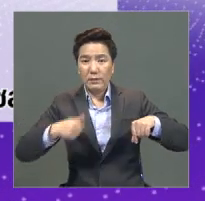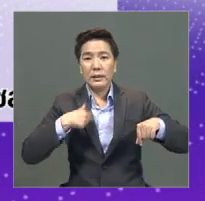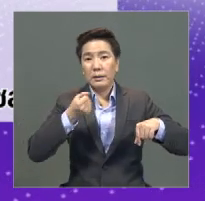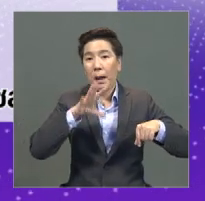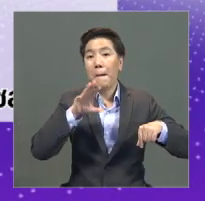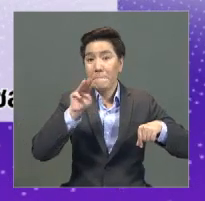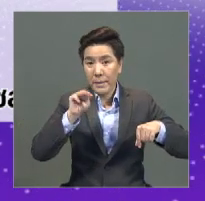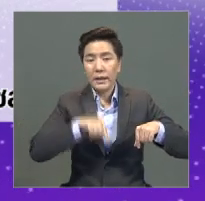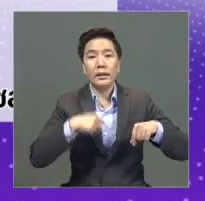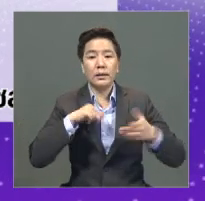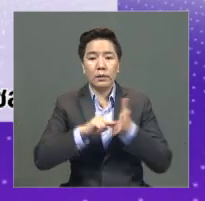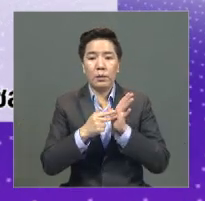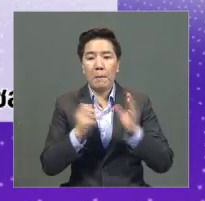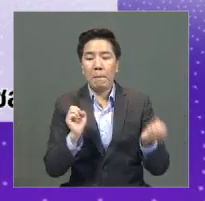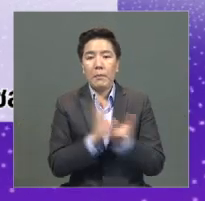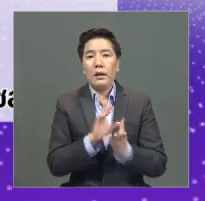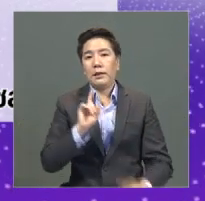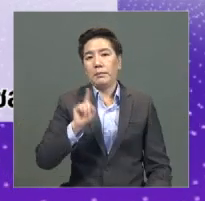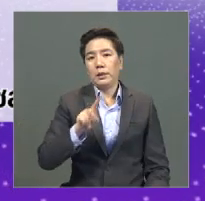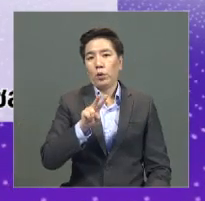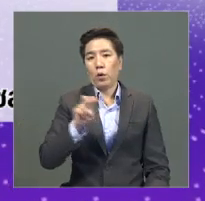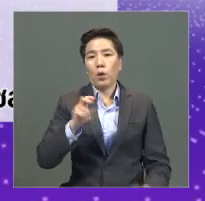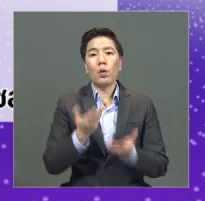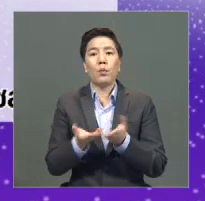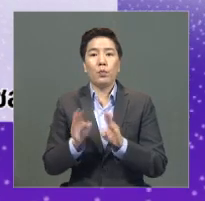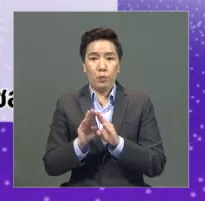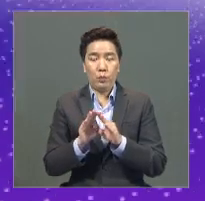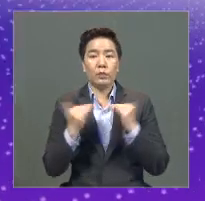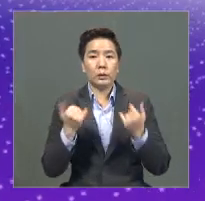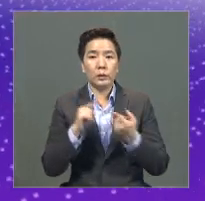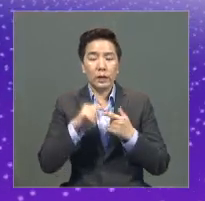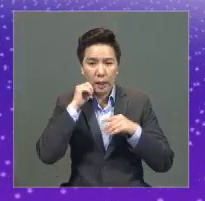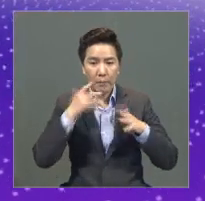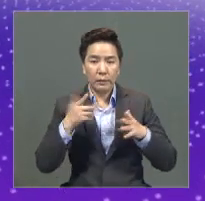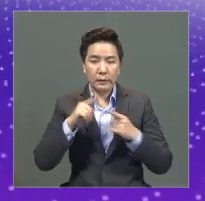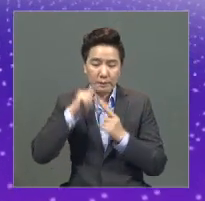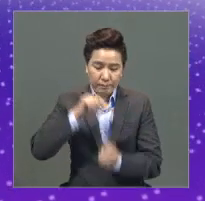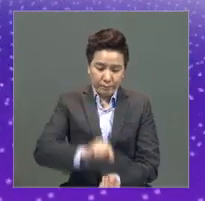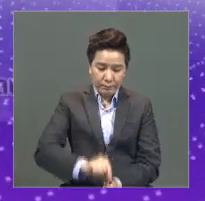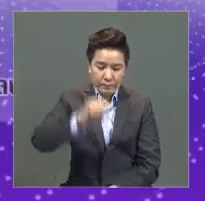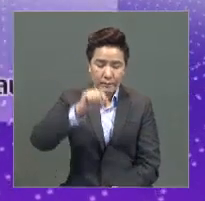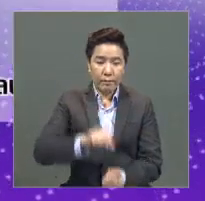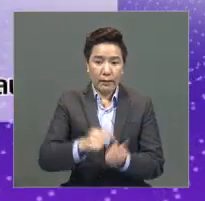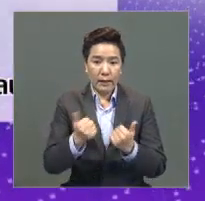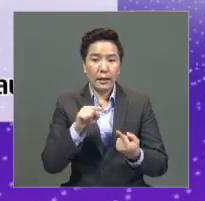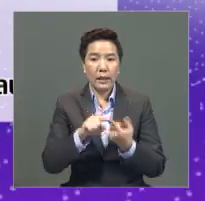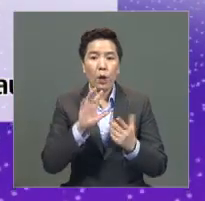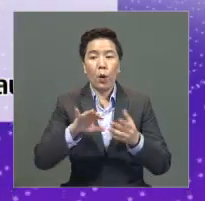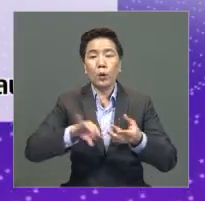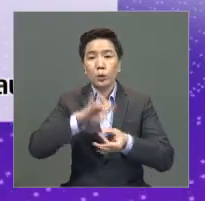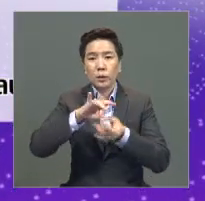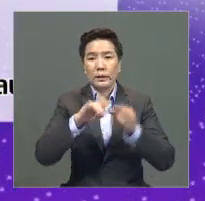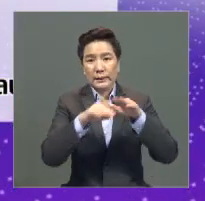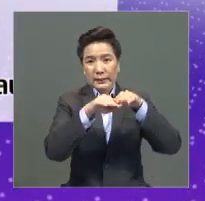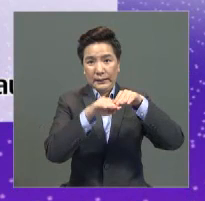ผลกระทบไป 3ตำบล 1, 200ครัวเรือนด้วยกันนะครับเท่านี้ครับเนื่องจากระดับน้ำที่สถานีวัดน้ำที่อำเภอศรีสำโรงมี